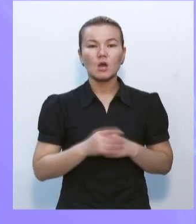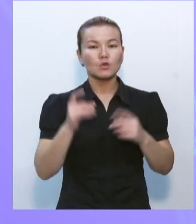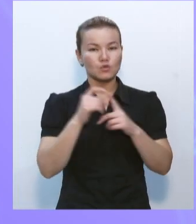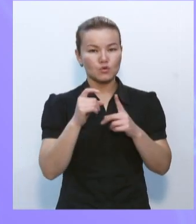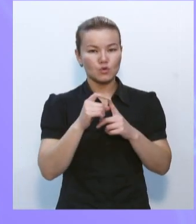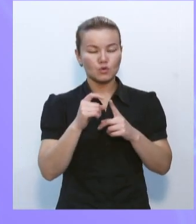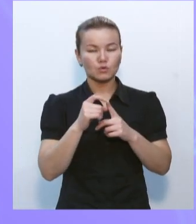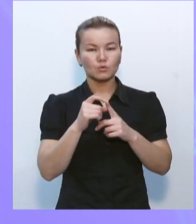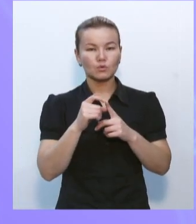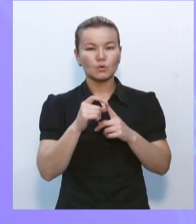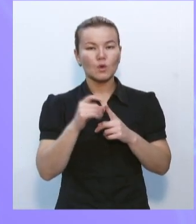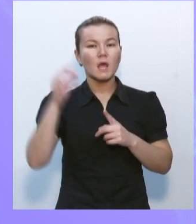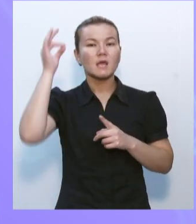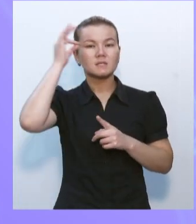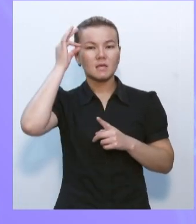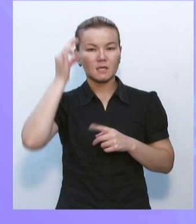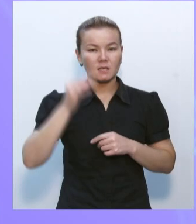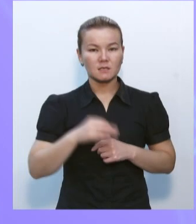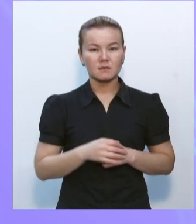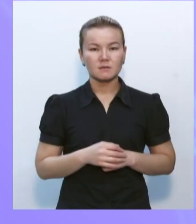Сөздөрдү эстегиле.